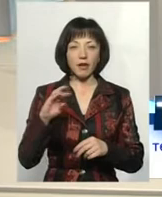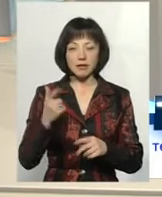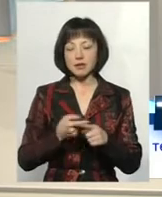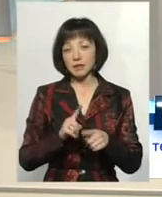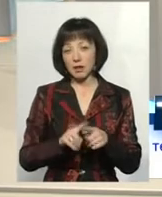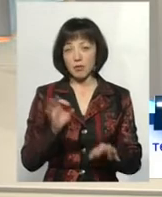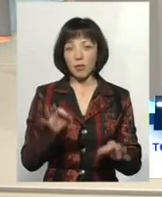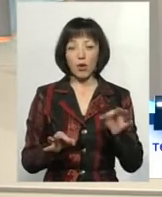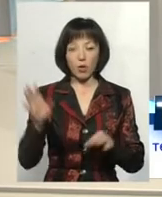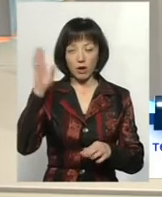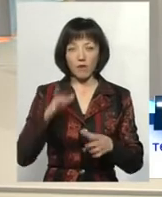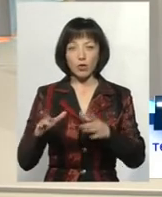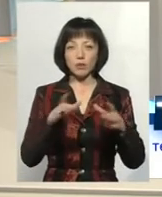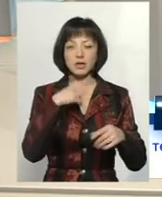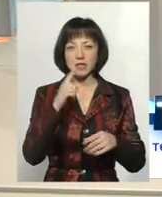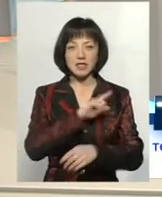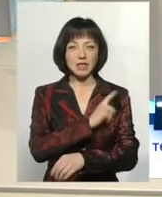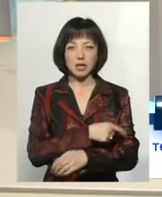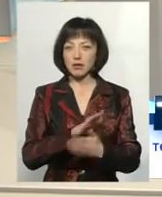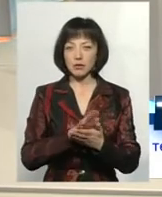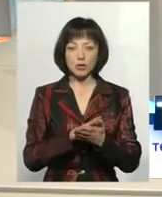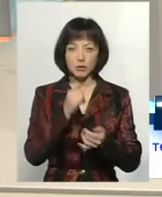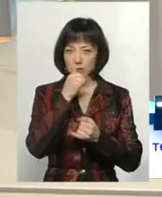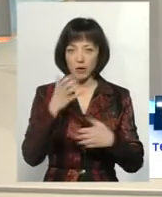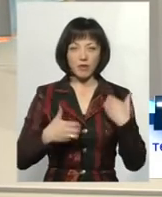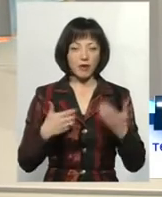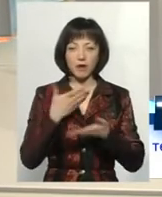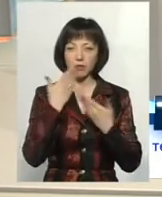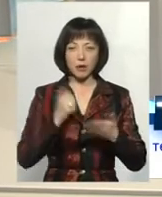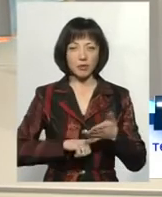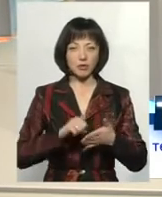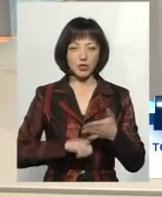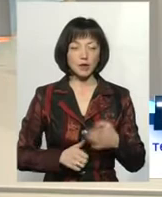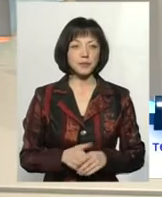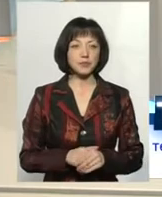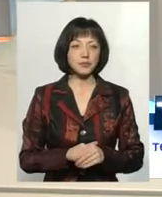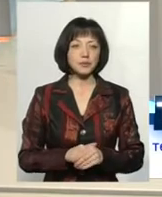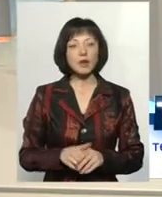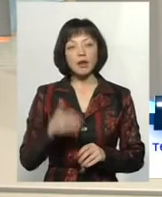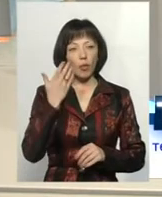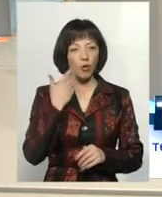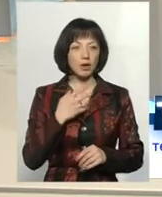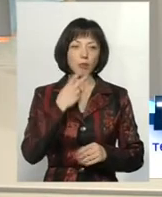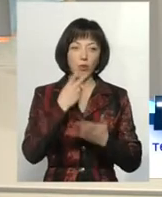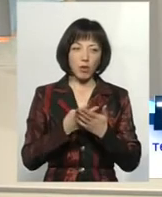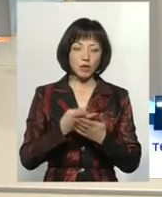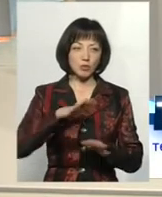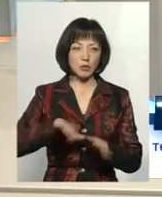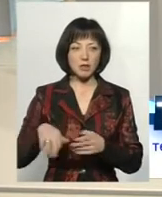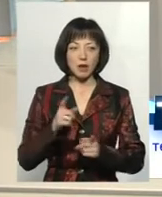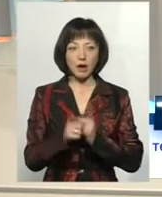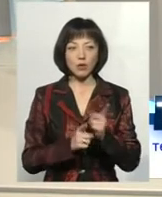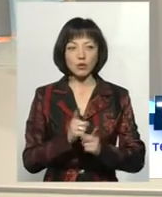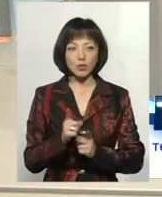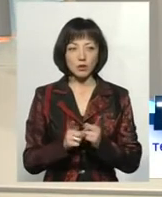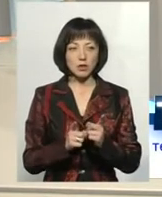природних водоймах, тому сказати, що сильно забруднена, ну, хвилюватись немає, немає підстав. Чого, немає. Я зрозуміла. Коли ми все-таки побачимо вже після